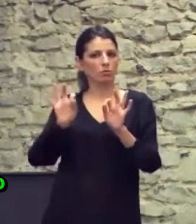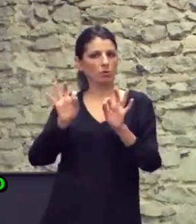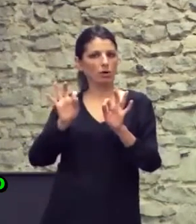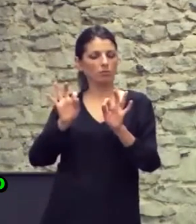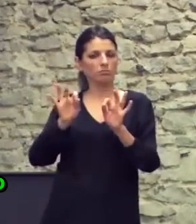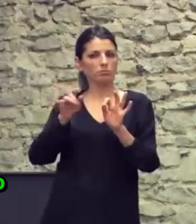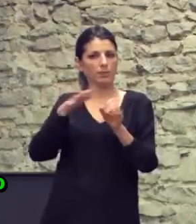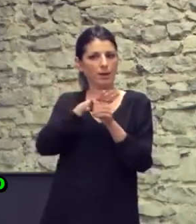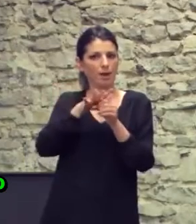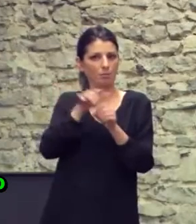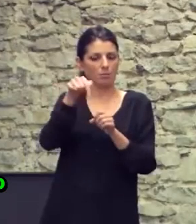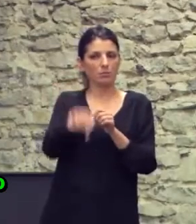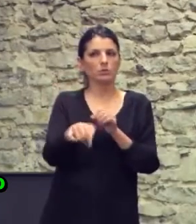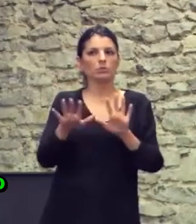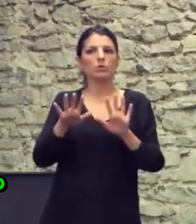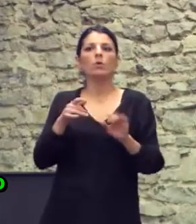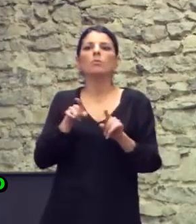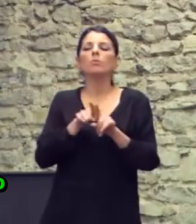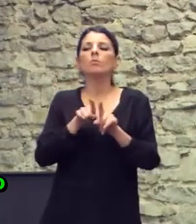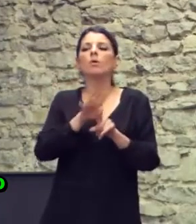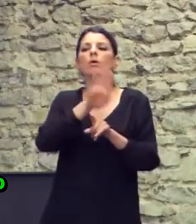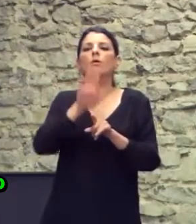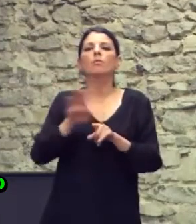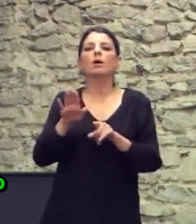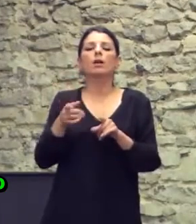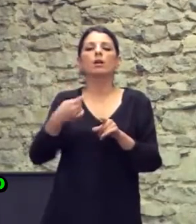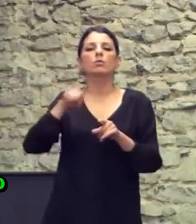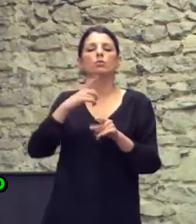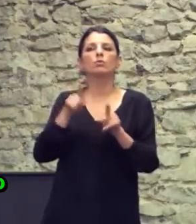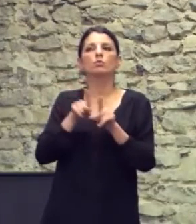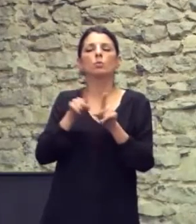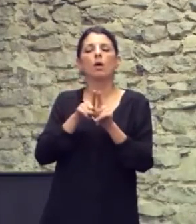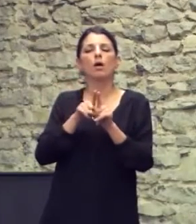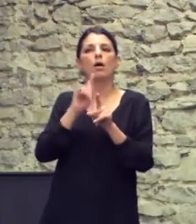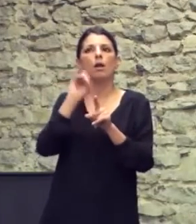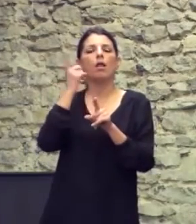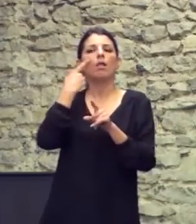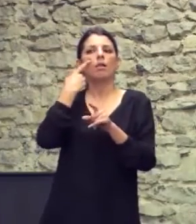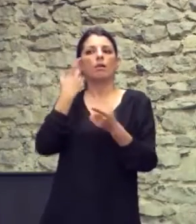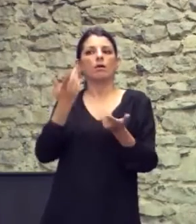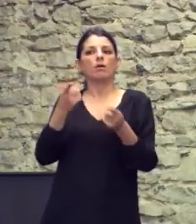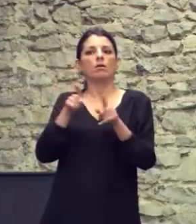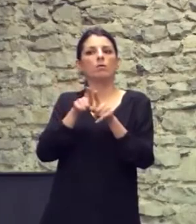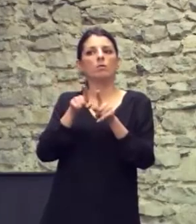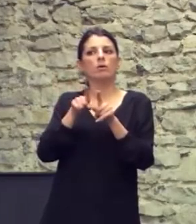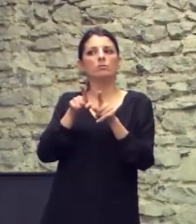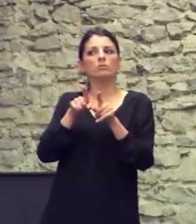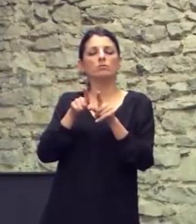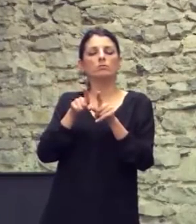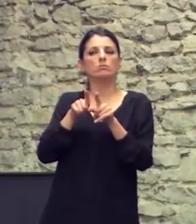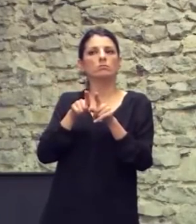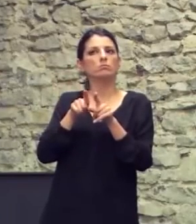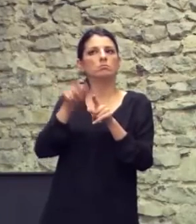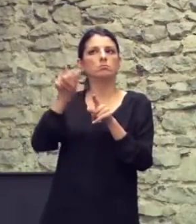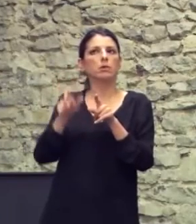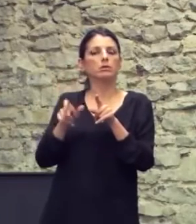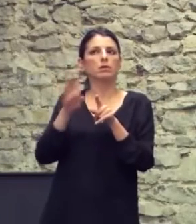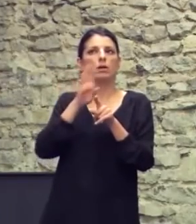bat, jende horrek, kontutan eukitzen dituelako gauza asko kontrolatzen duelako nola